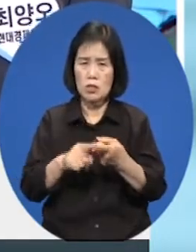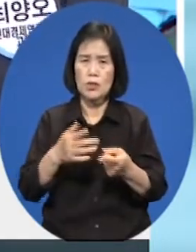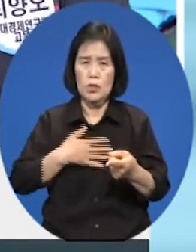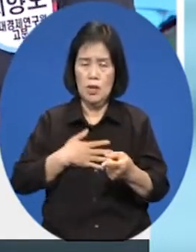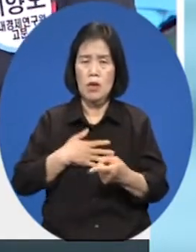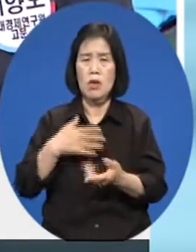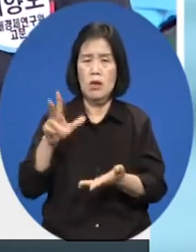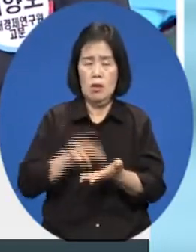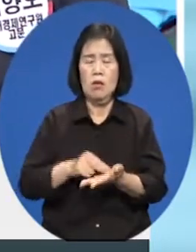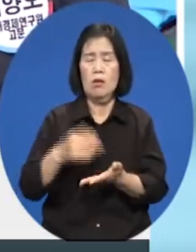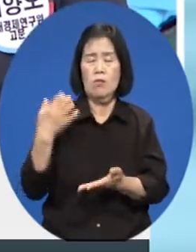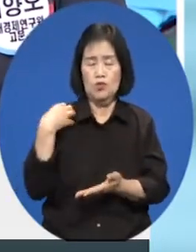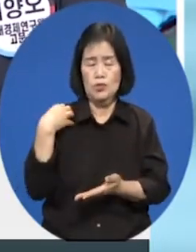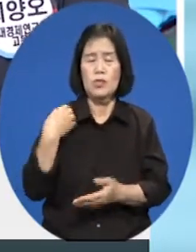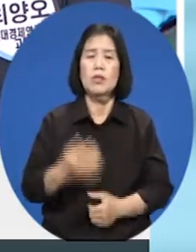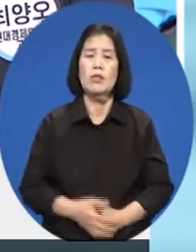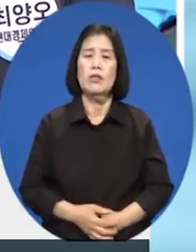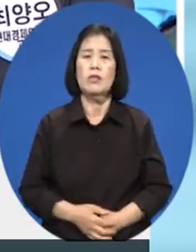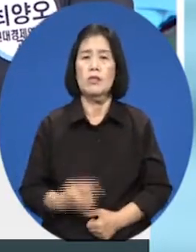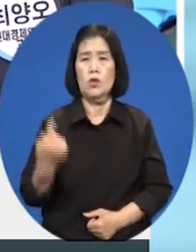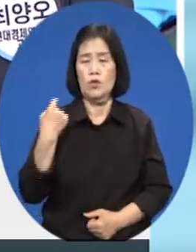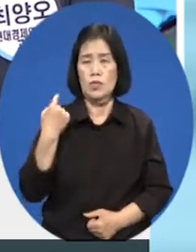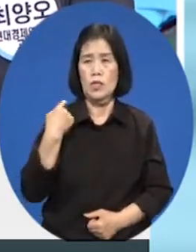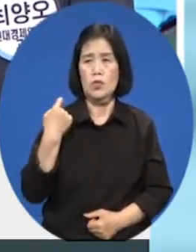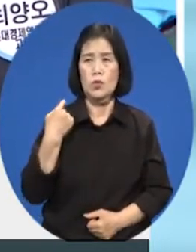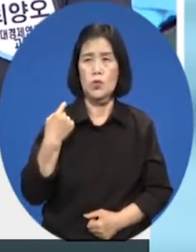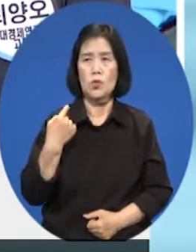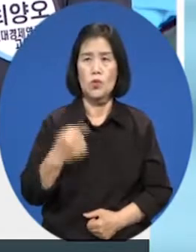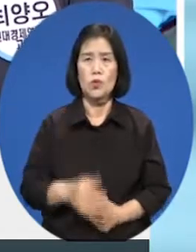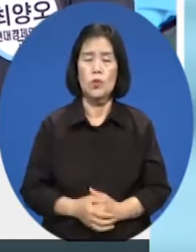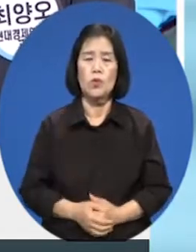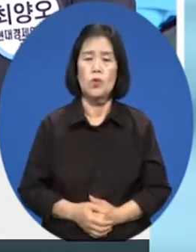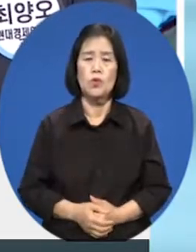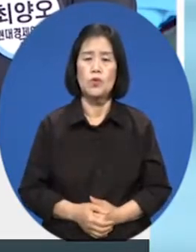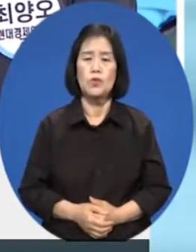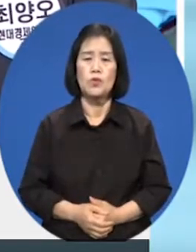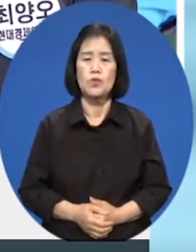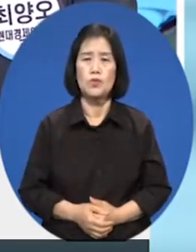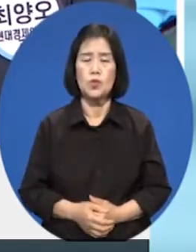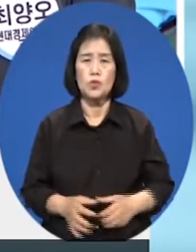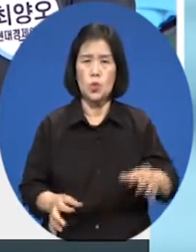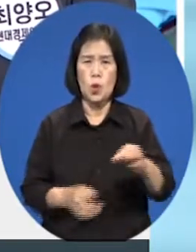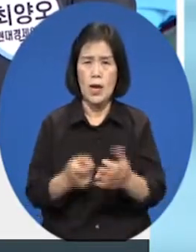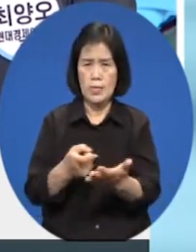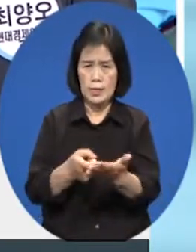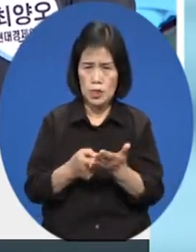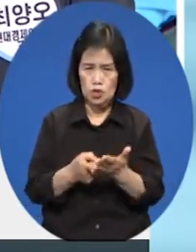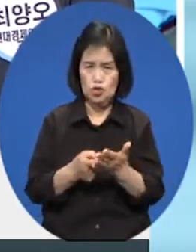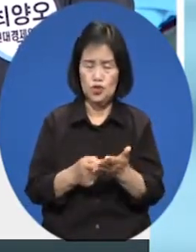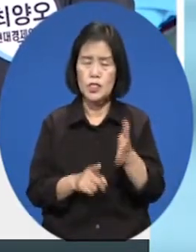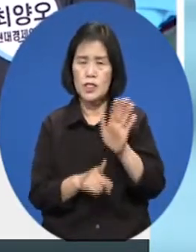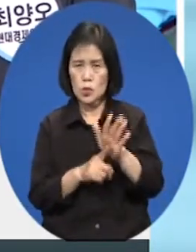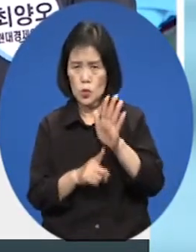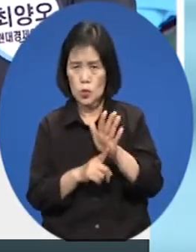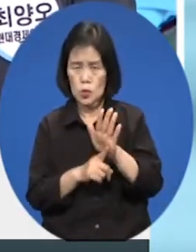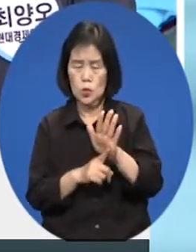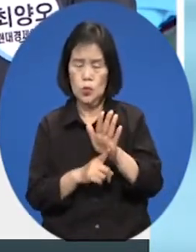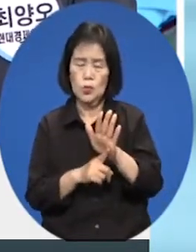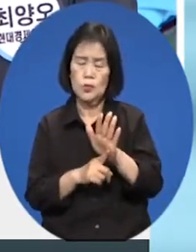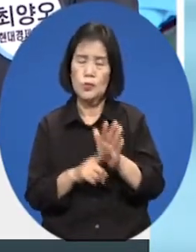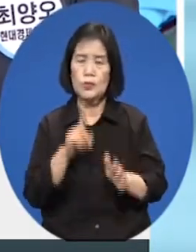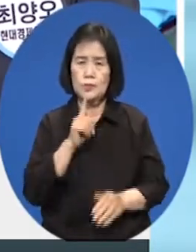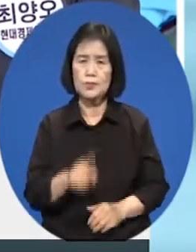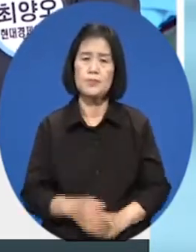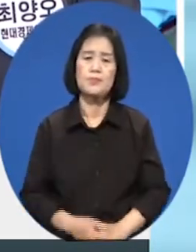했는데요. 어저께도 이제 사실 이렇게 하면 매파적인 이제 소위 말하는 통화 긴축소 신호가 이제 나왔다고는